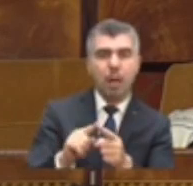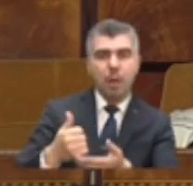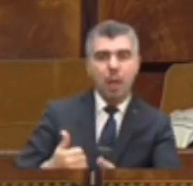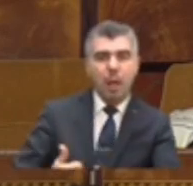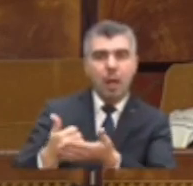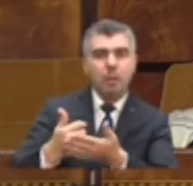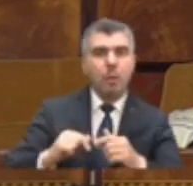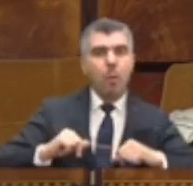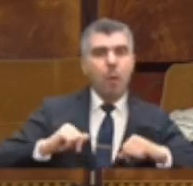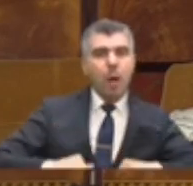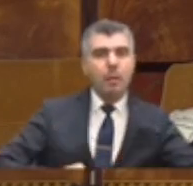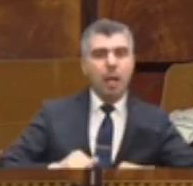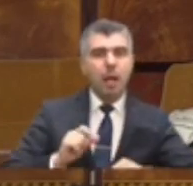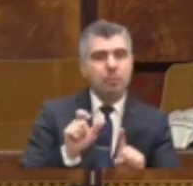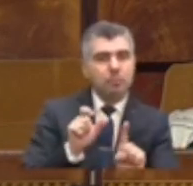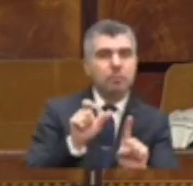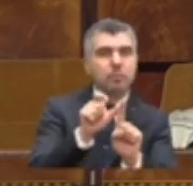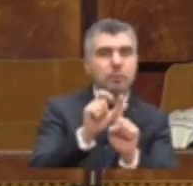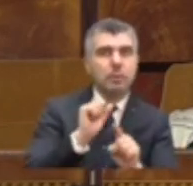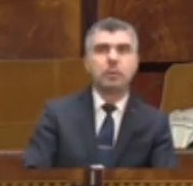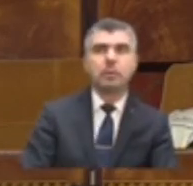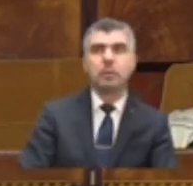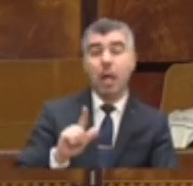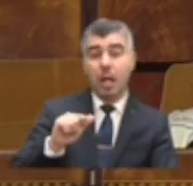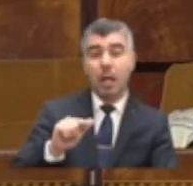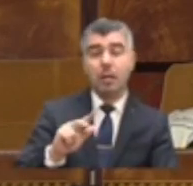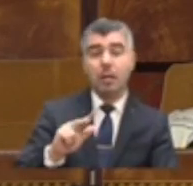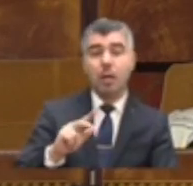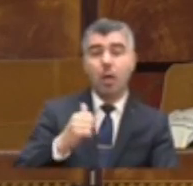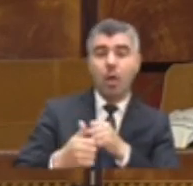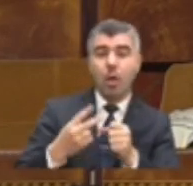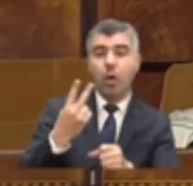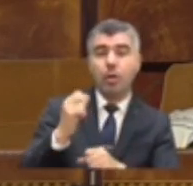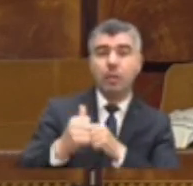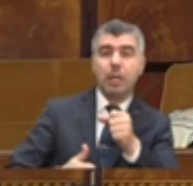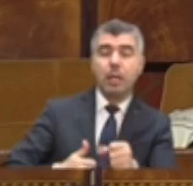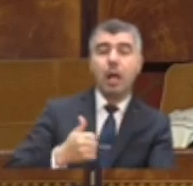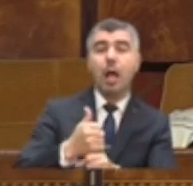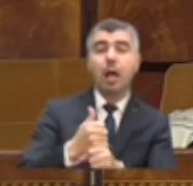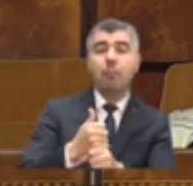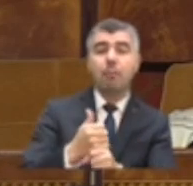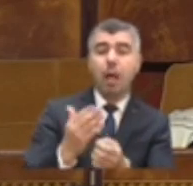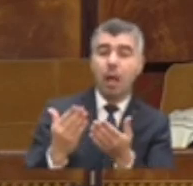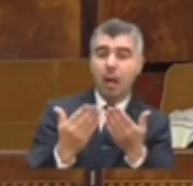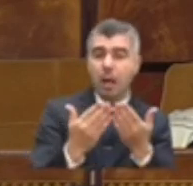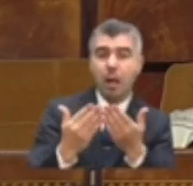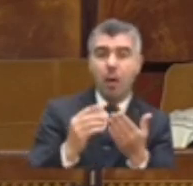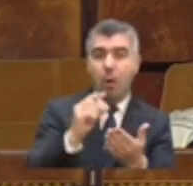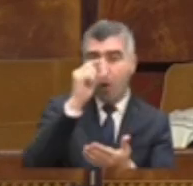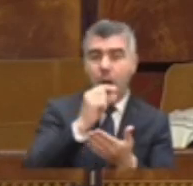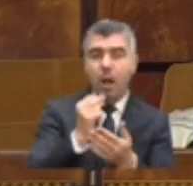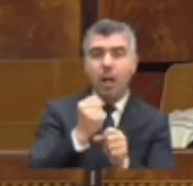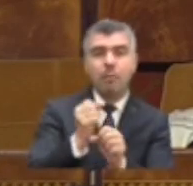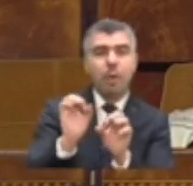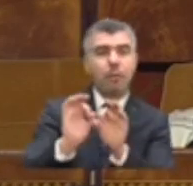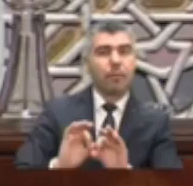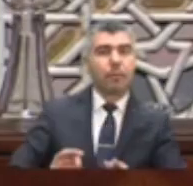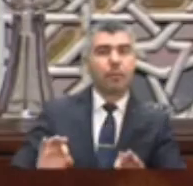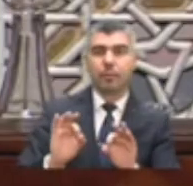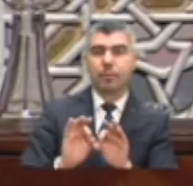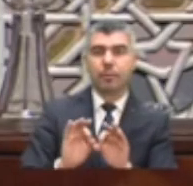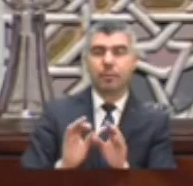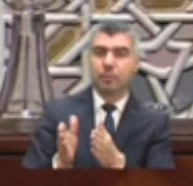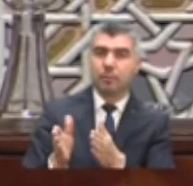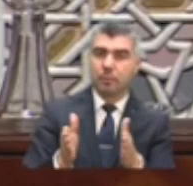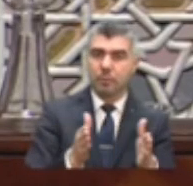الوزاره ديالكم ردي لها البال. علاش كيبرك 20 عام وهو كيقرا وعلى الاخر ما كيعرف ما يدير؟ واشكر السيد الوزير.